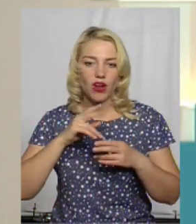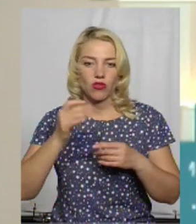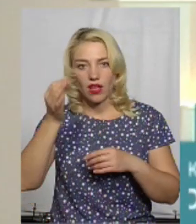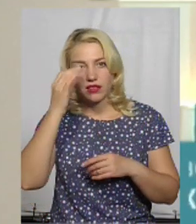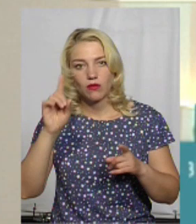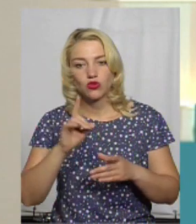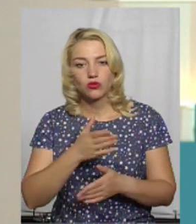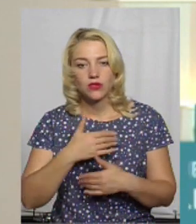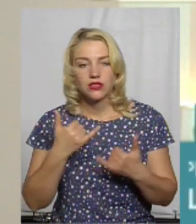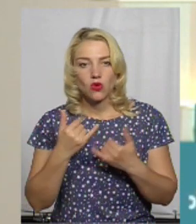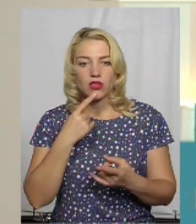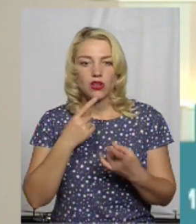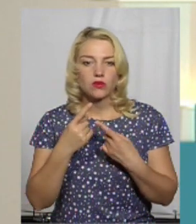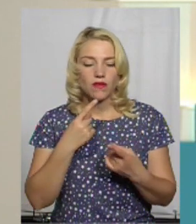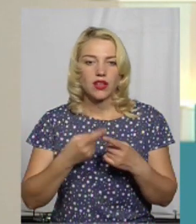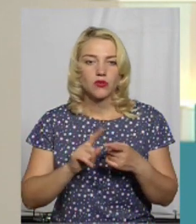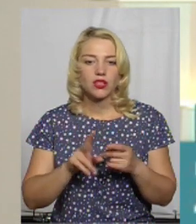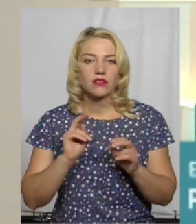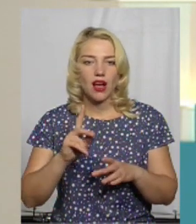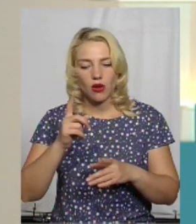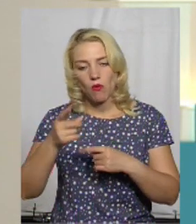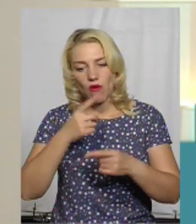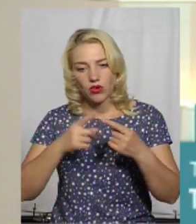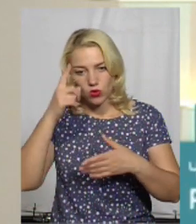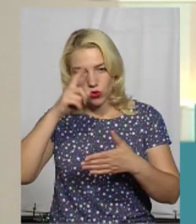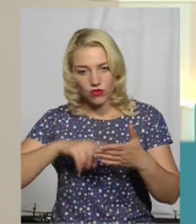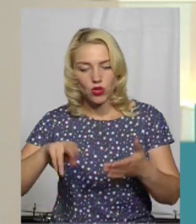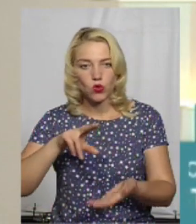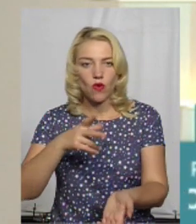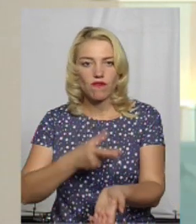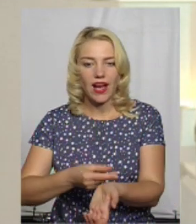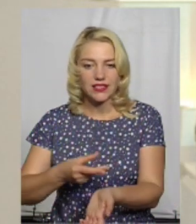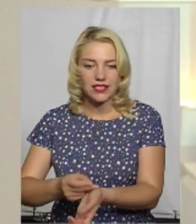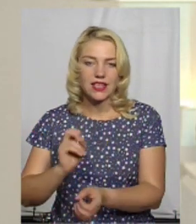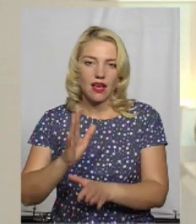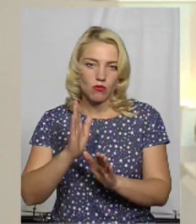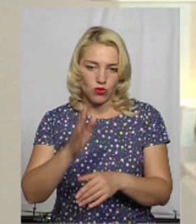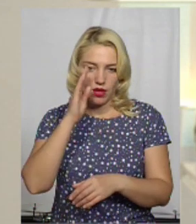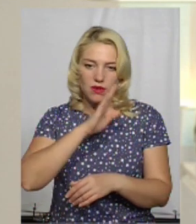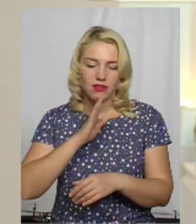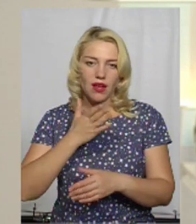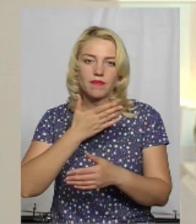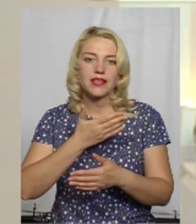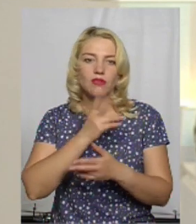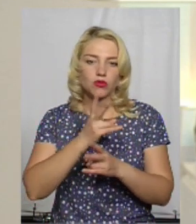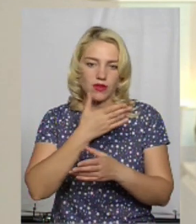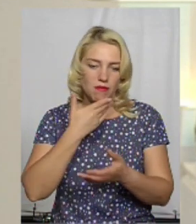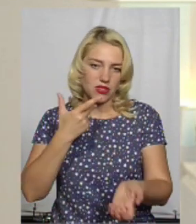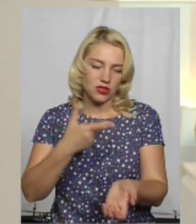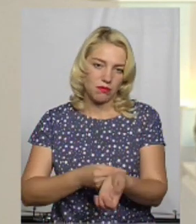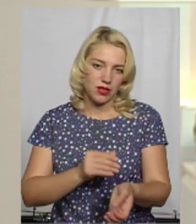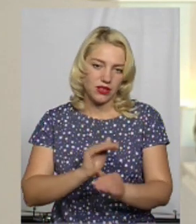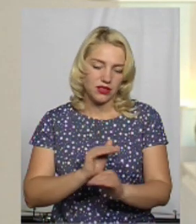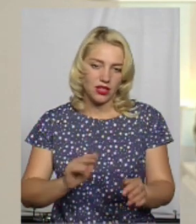що сьогодні ми розмовляли про те, як повернути довіру до вакцин та як буде батькам з нещепленими дітьми, які